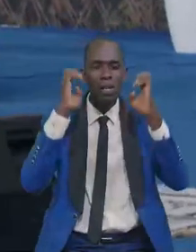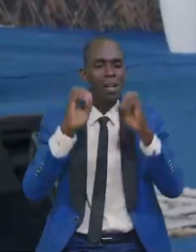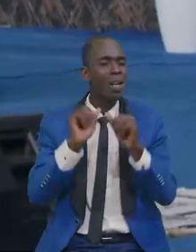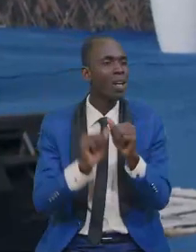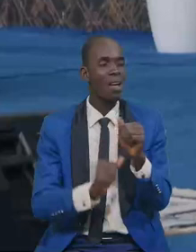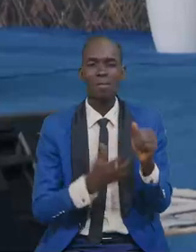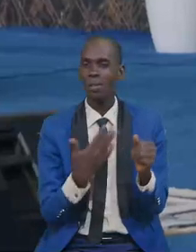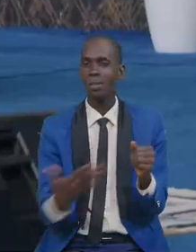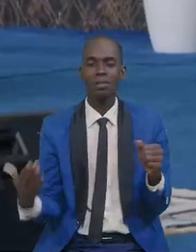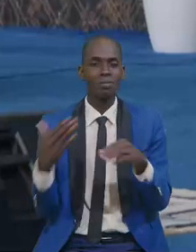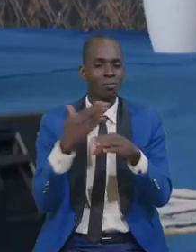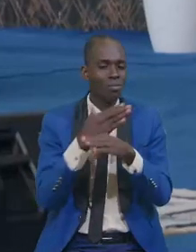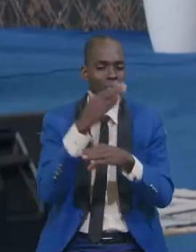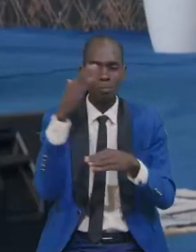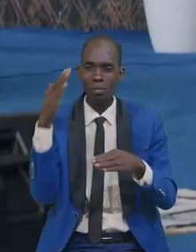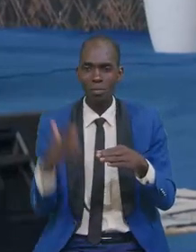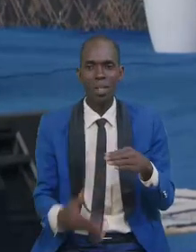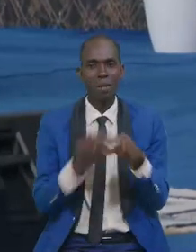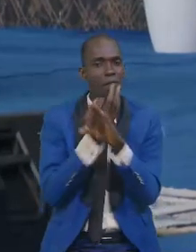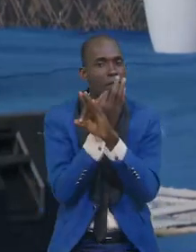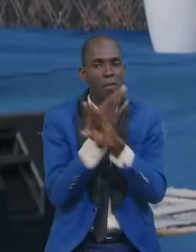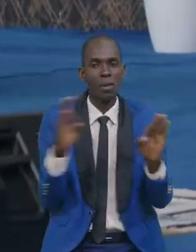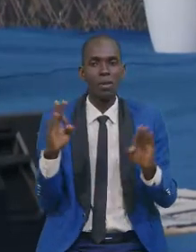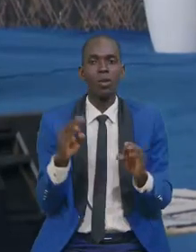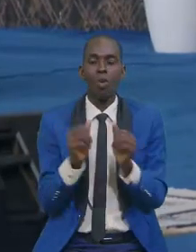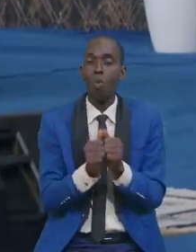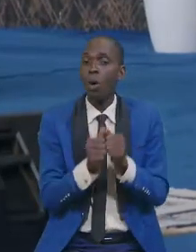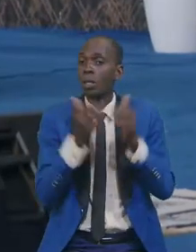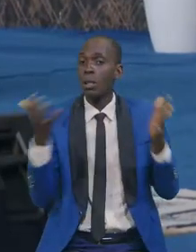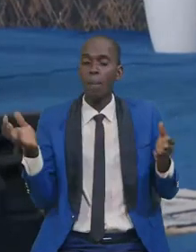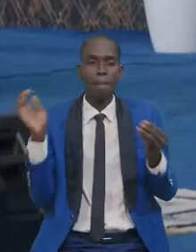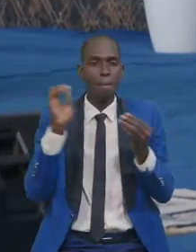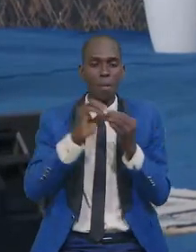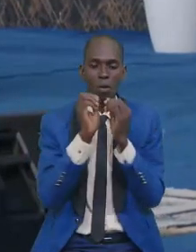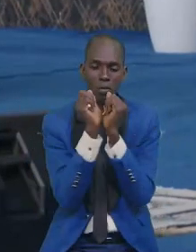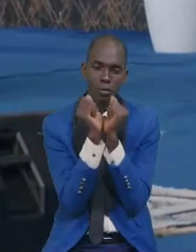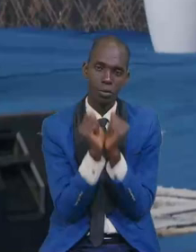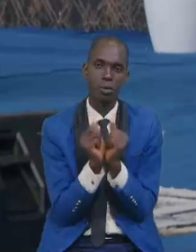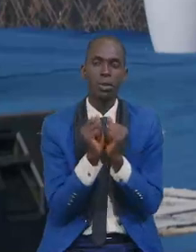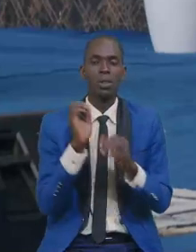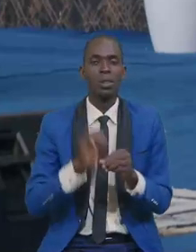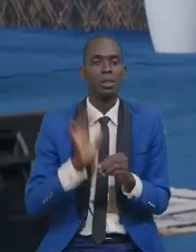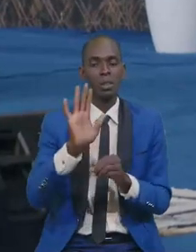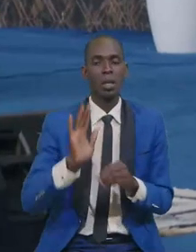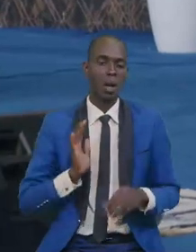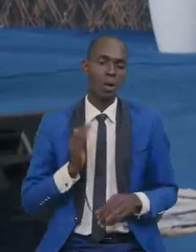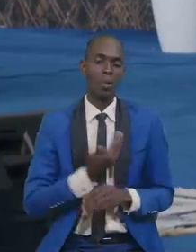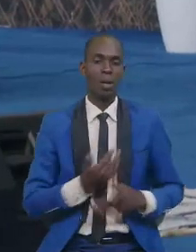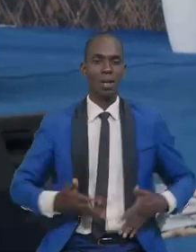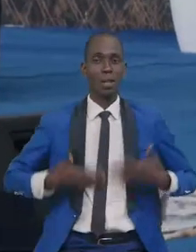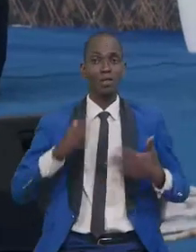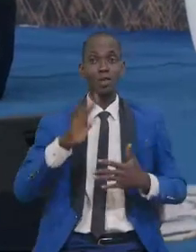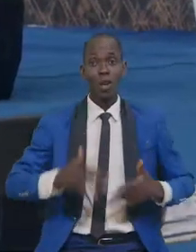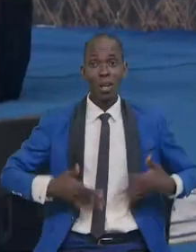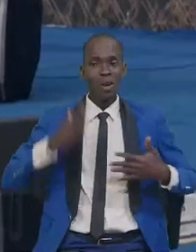profession, holistique, holistique, la libération holistique, sans toute autre forme de servitude dans nos